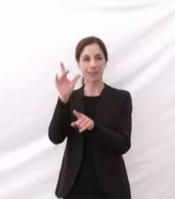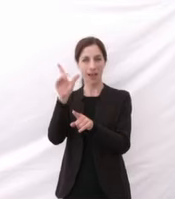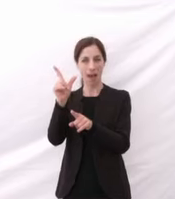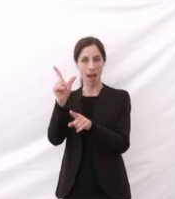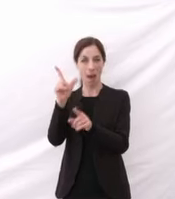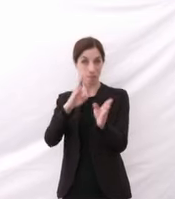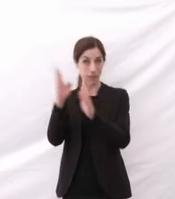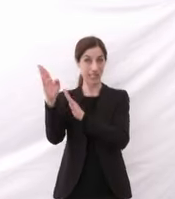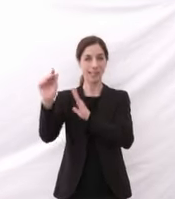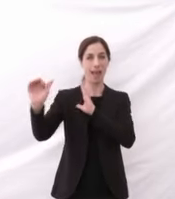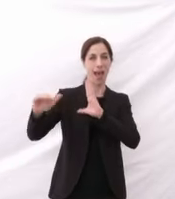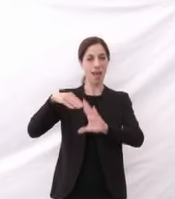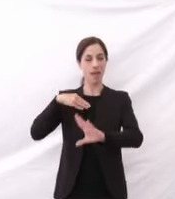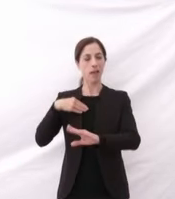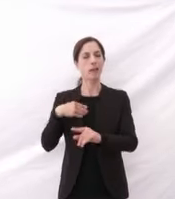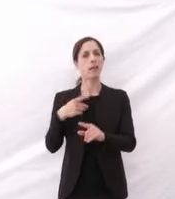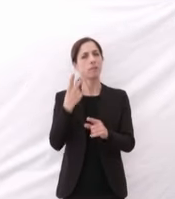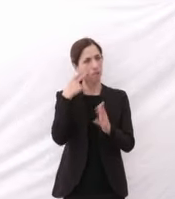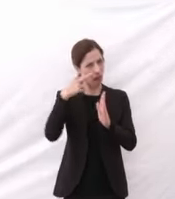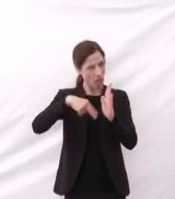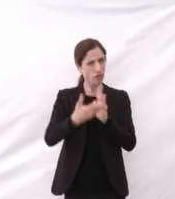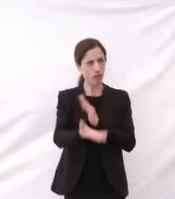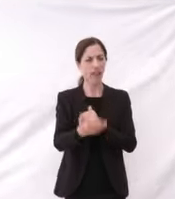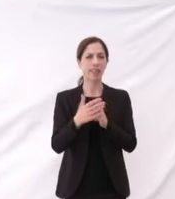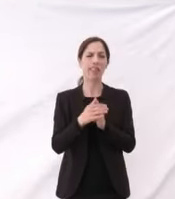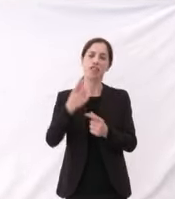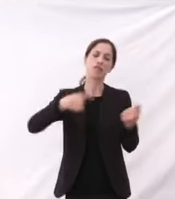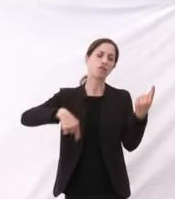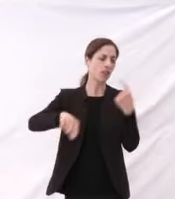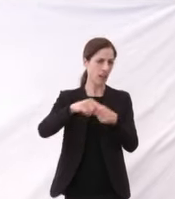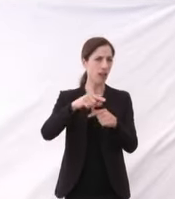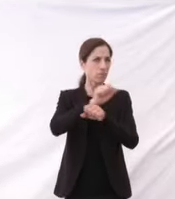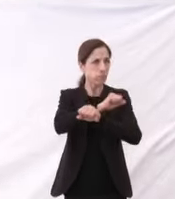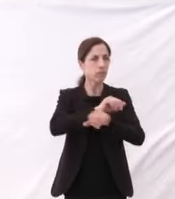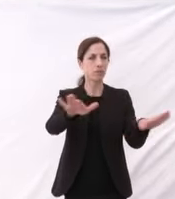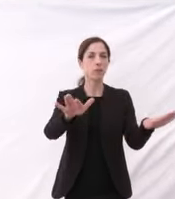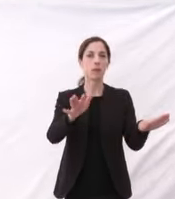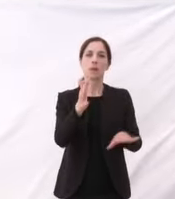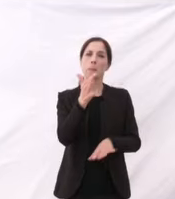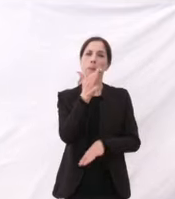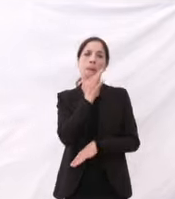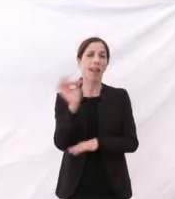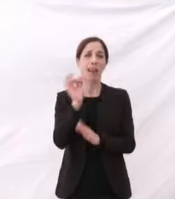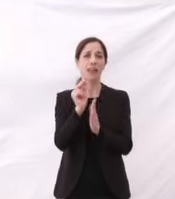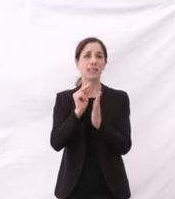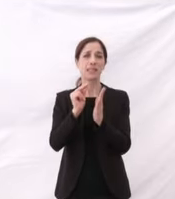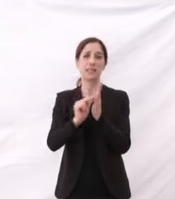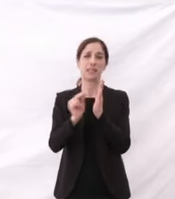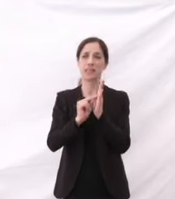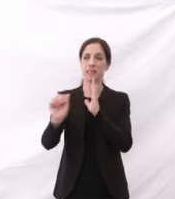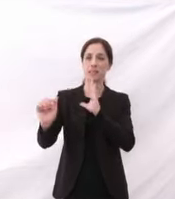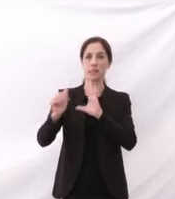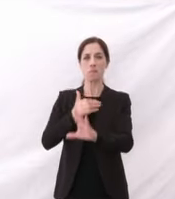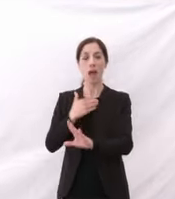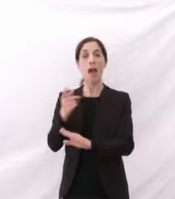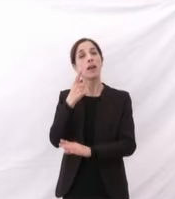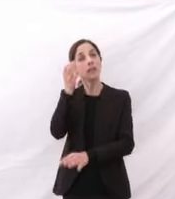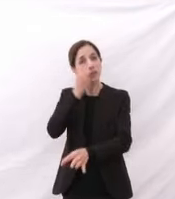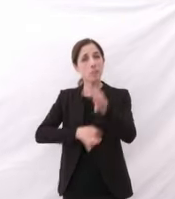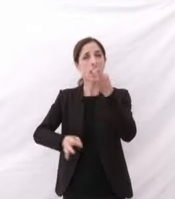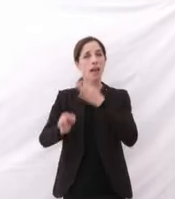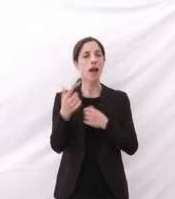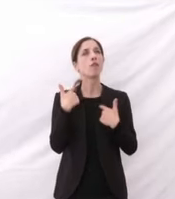andata a leggerla, fatela girare, meravigliosa, che spiegava il senso di essere lì in